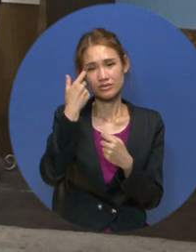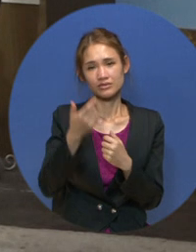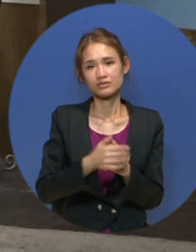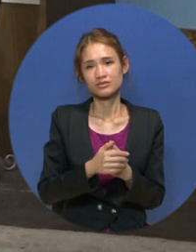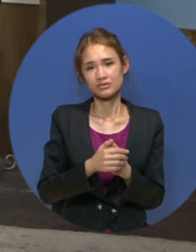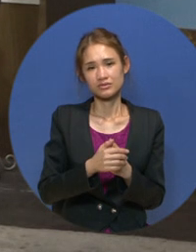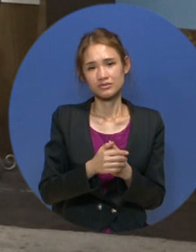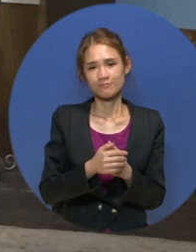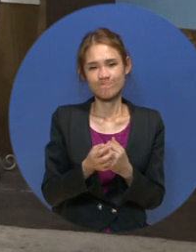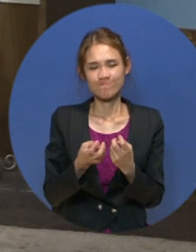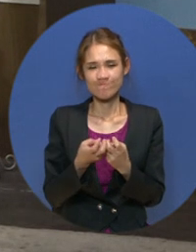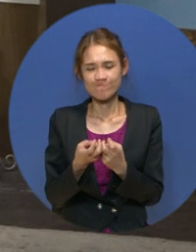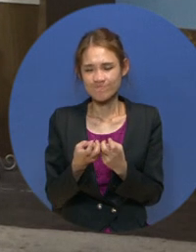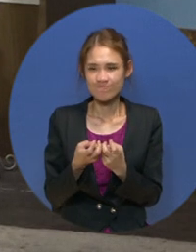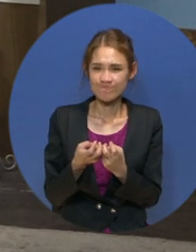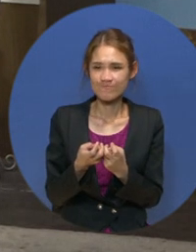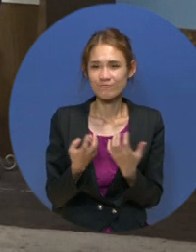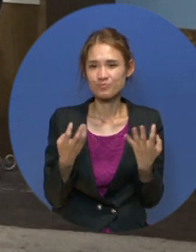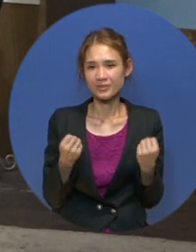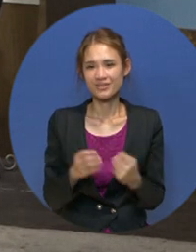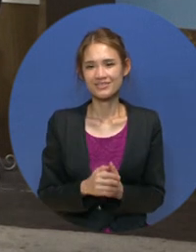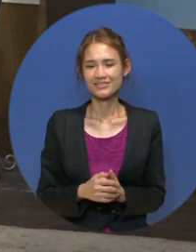예, 수단과 방법을 가리지 않습니다.